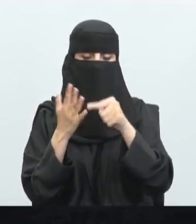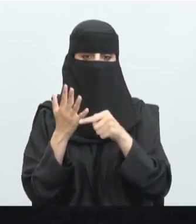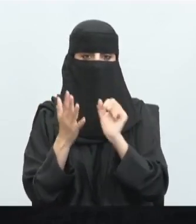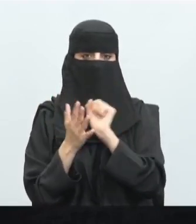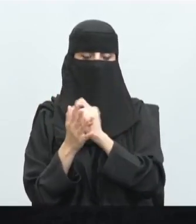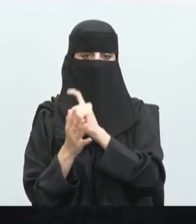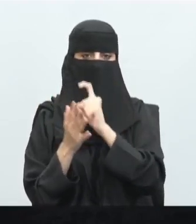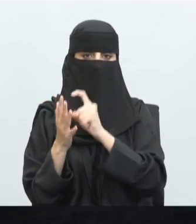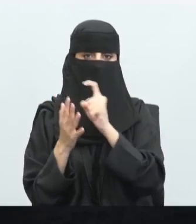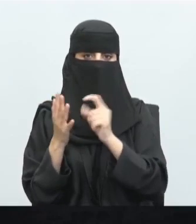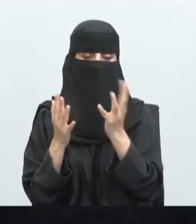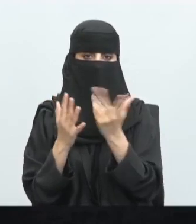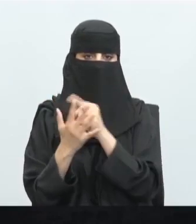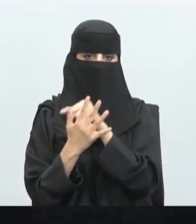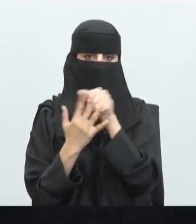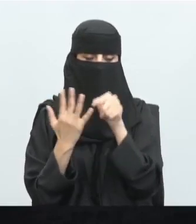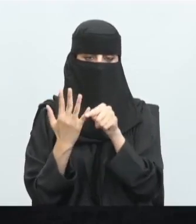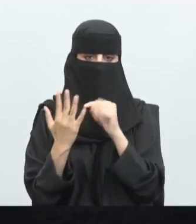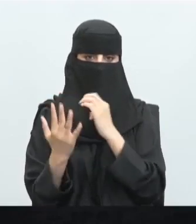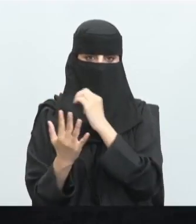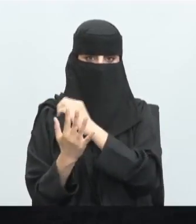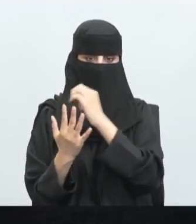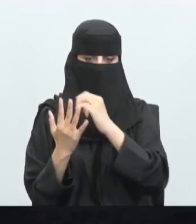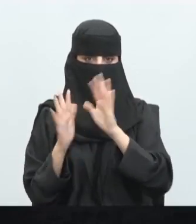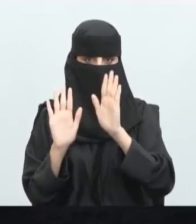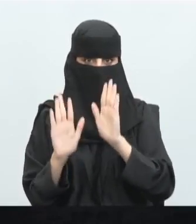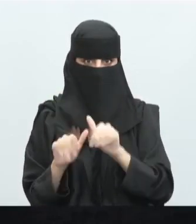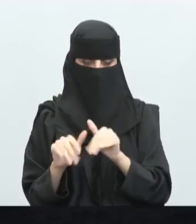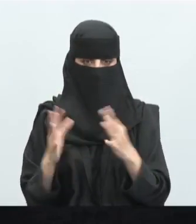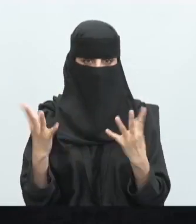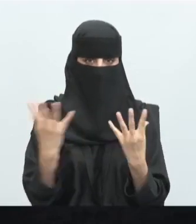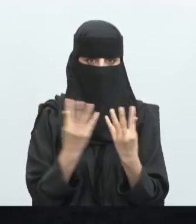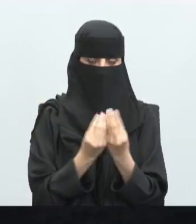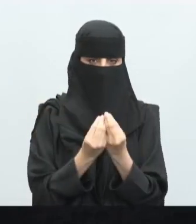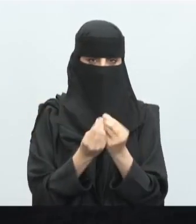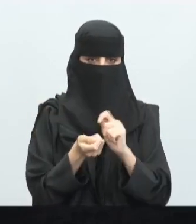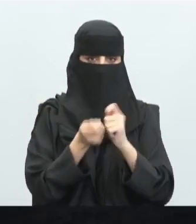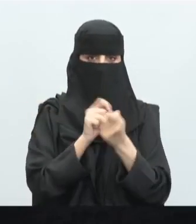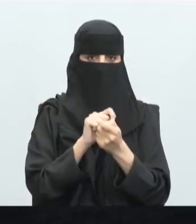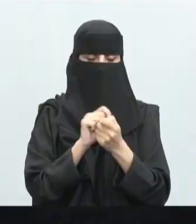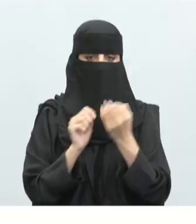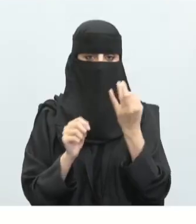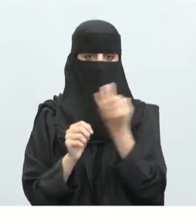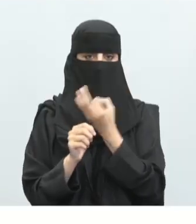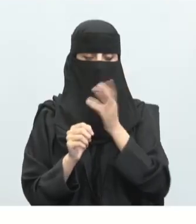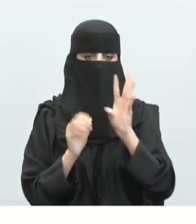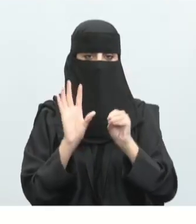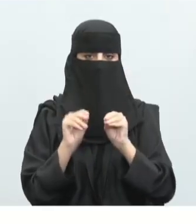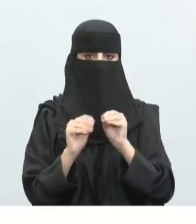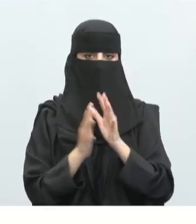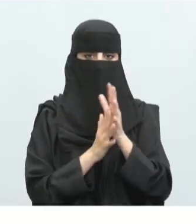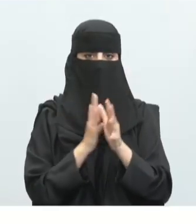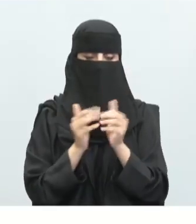استخدم هذه العناصر او هذه الاسئله الخمس ابدا